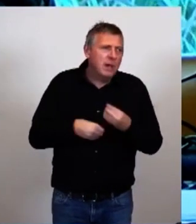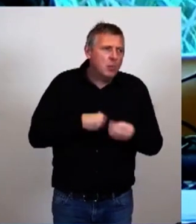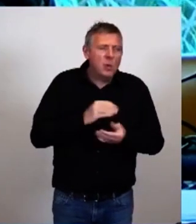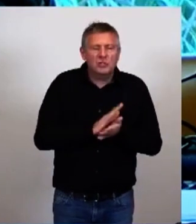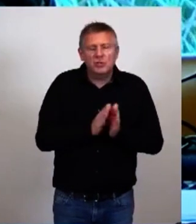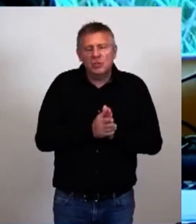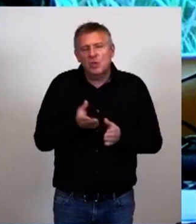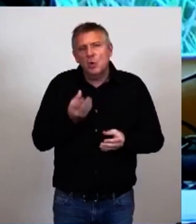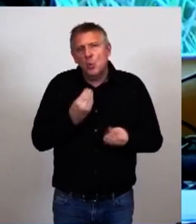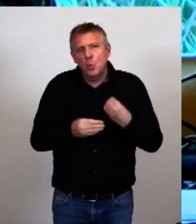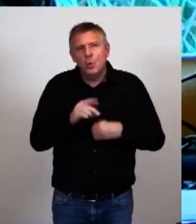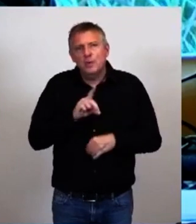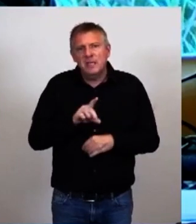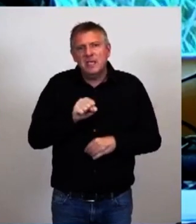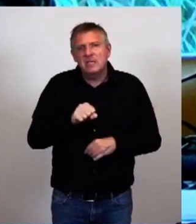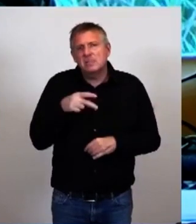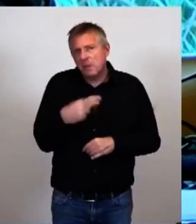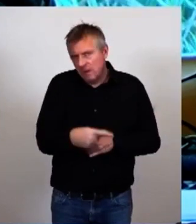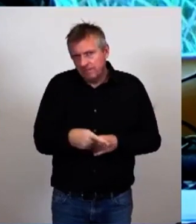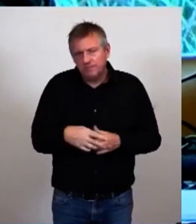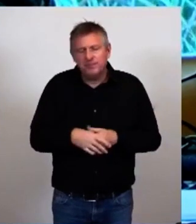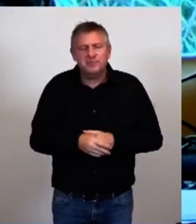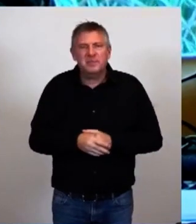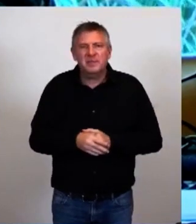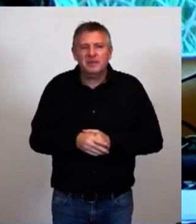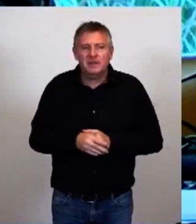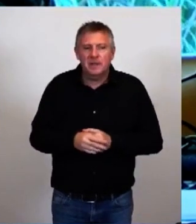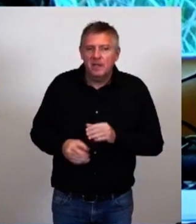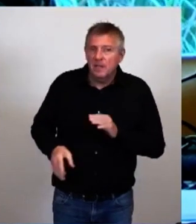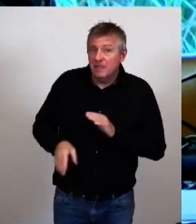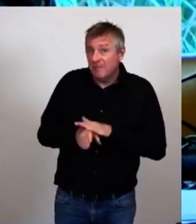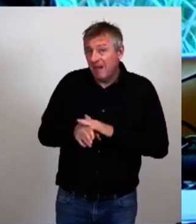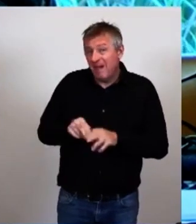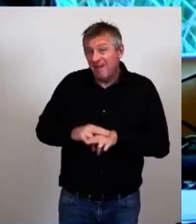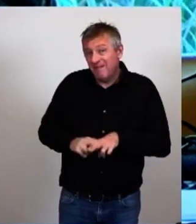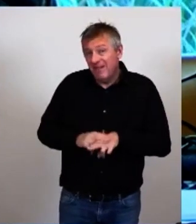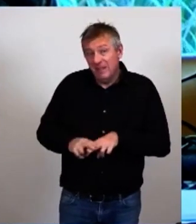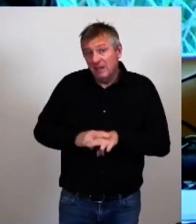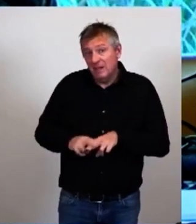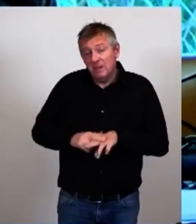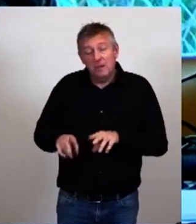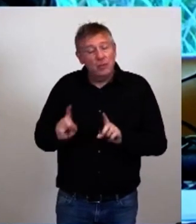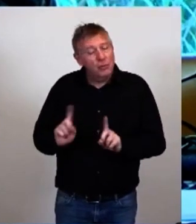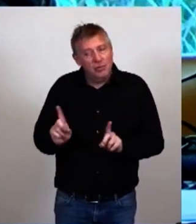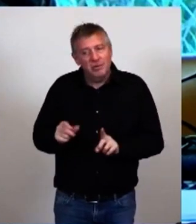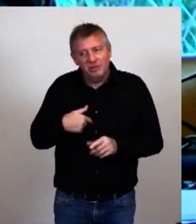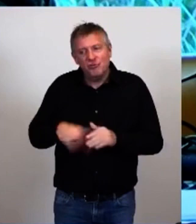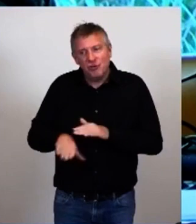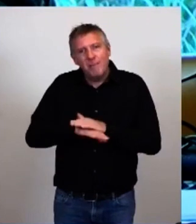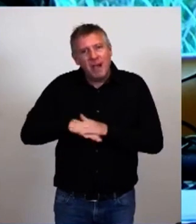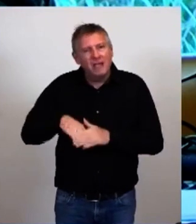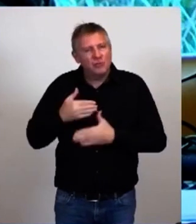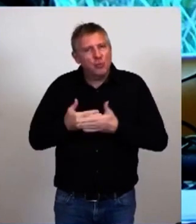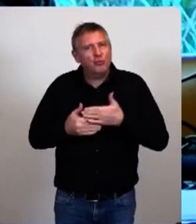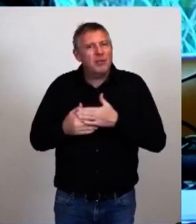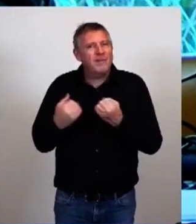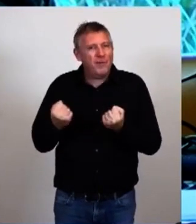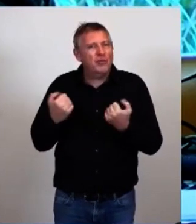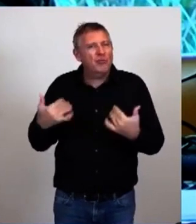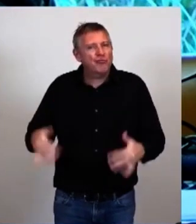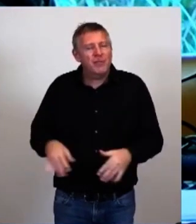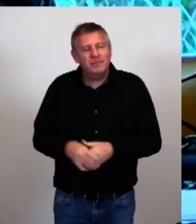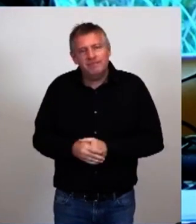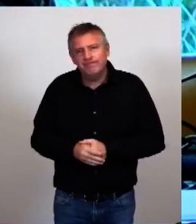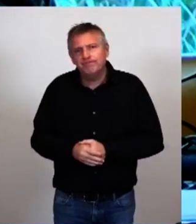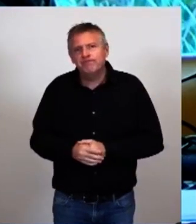associatives ou en DSP. Donc en fait, vous n'êtes pas parti de rien, parce qu'il y avait en effet une base qui avait été bien construite. D'ailleurs,